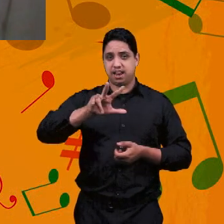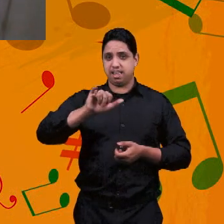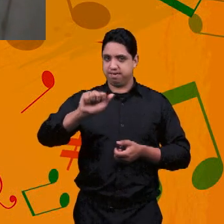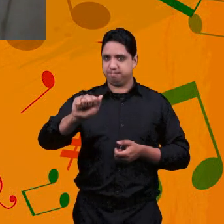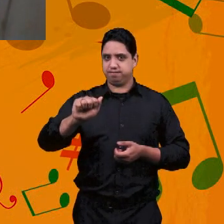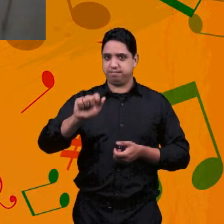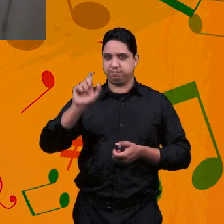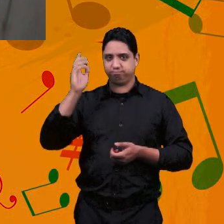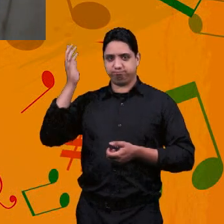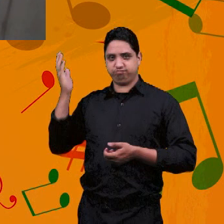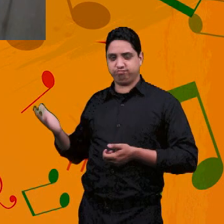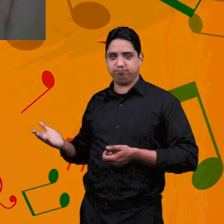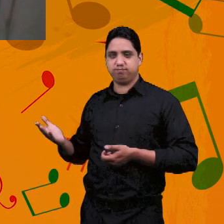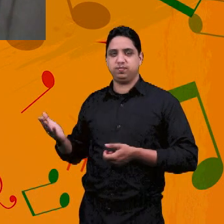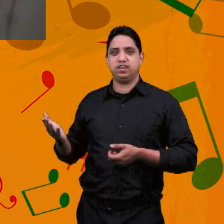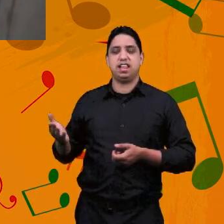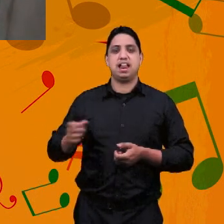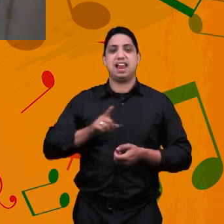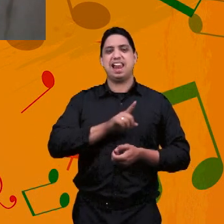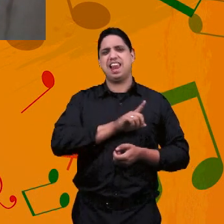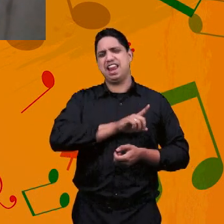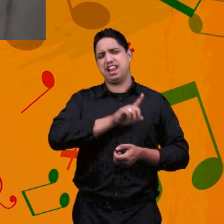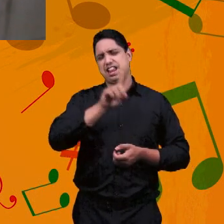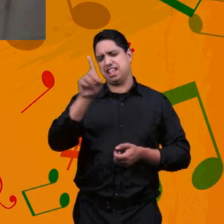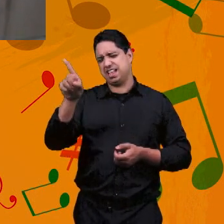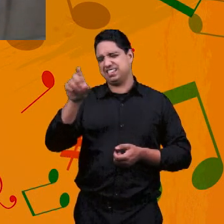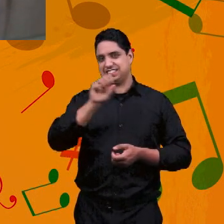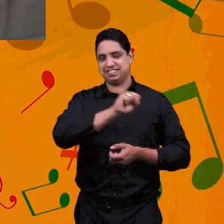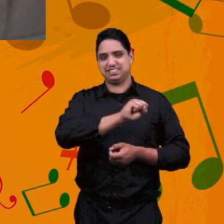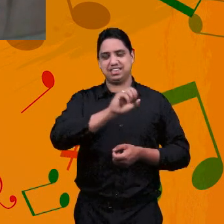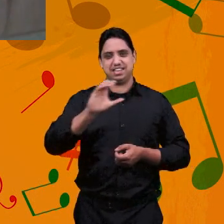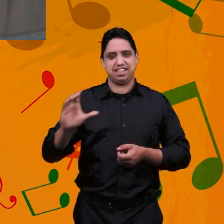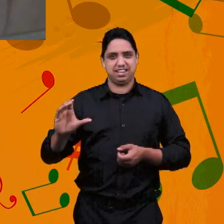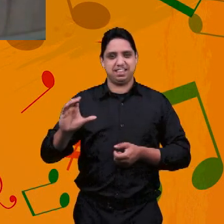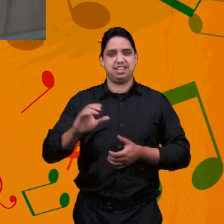Lívia Rigoni Borges, Tubarão, Santa Catarina.